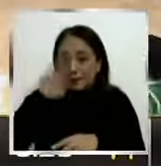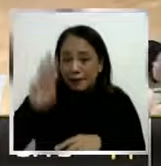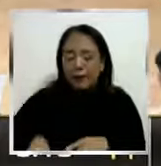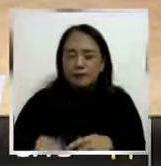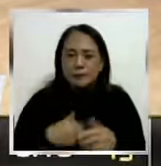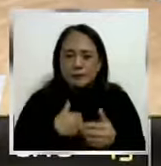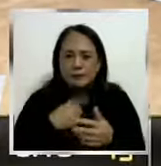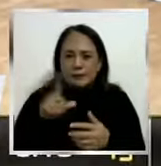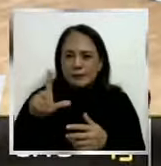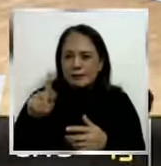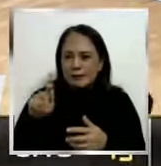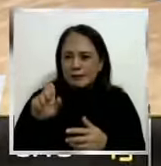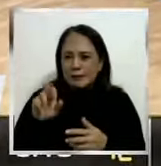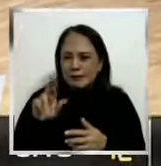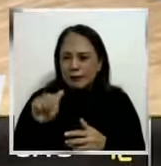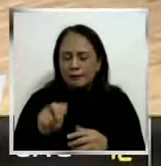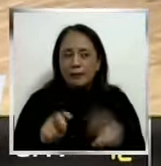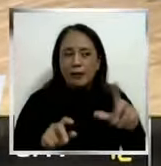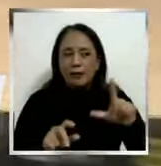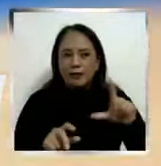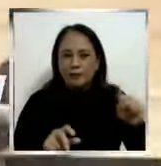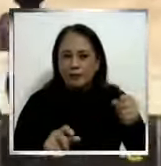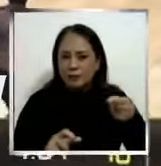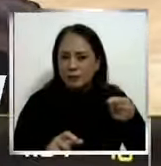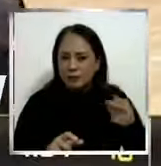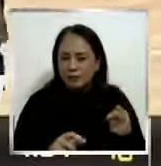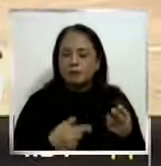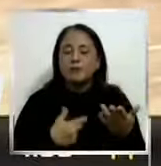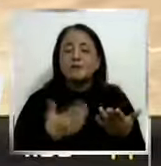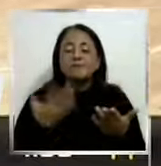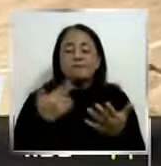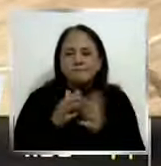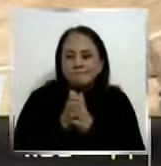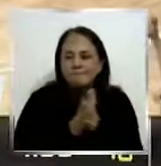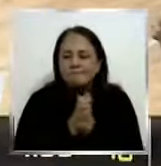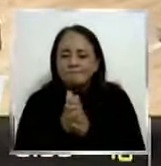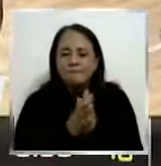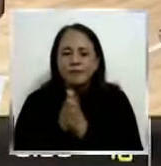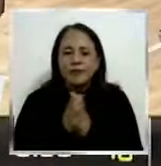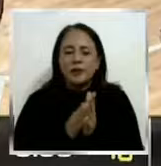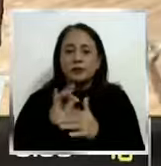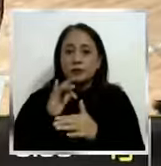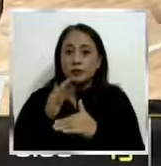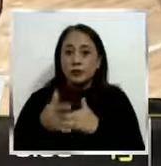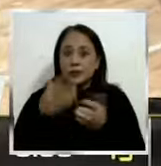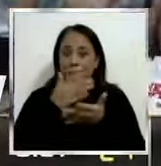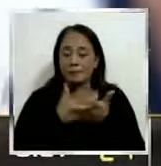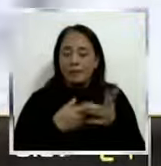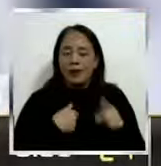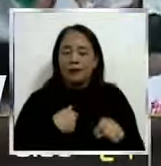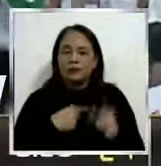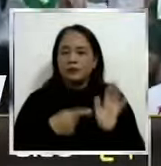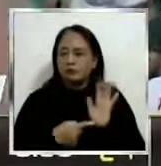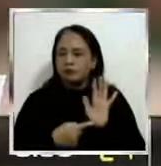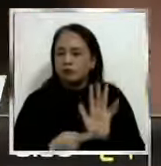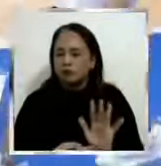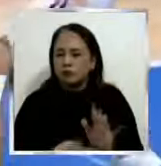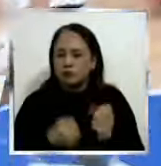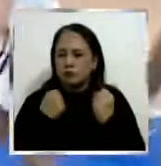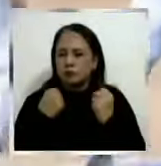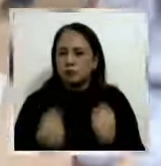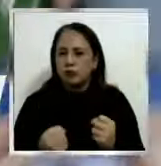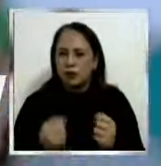Squires at LaSalle Green Hills Greenies. Sa early game, nagpamalas agad ng bagsik ang College of St.